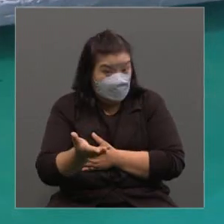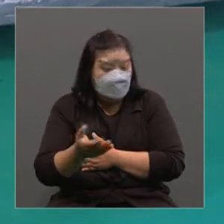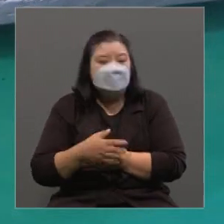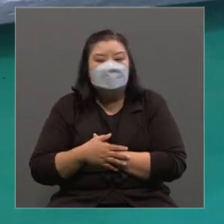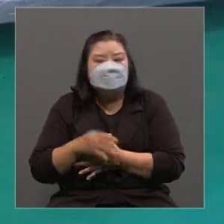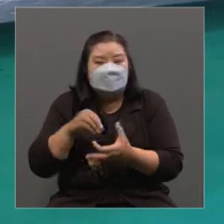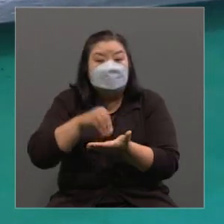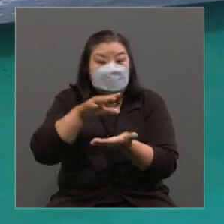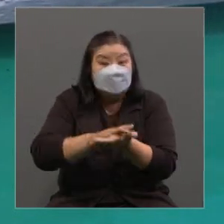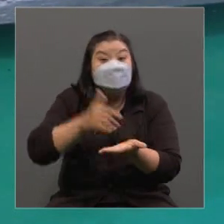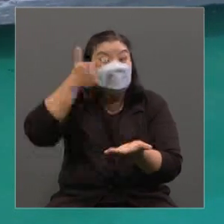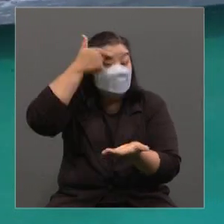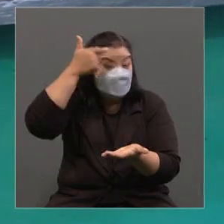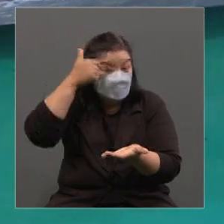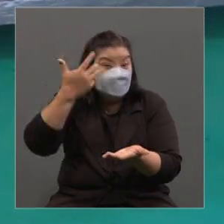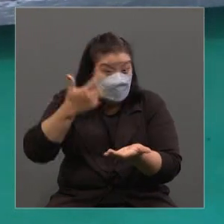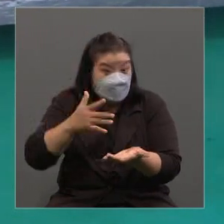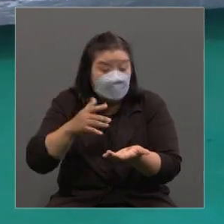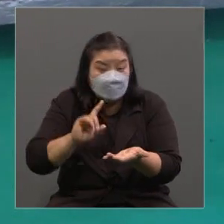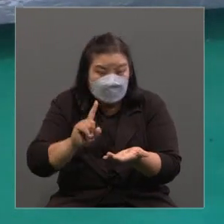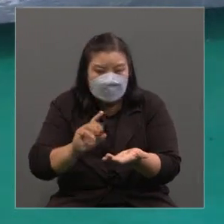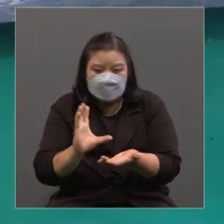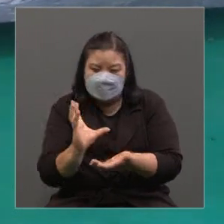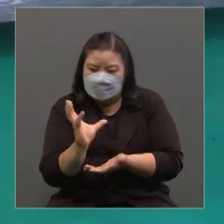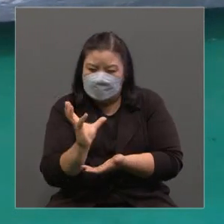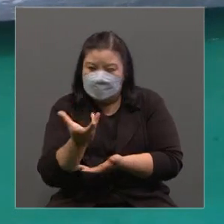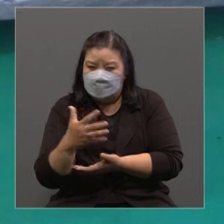ประหยัดพลังงานเพื่อยกระดับเศรษฐกิจชุมชน